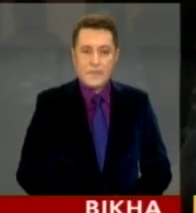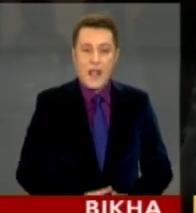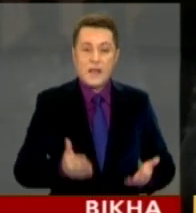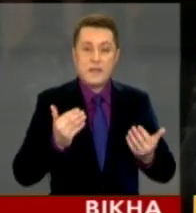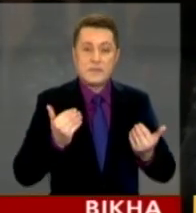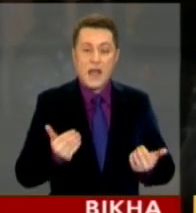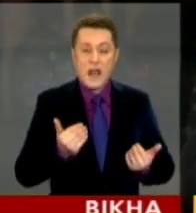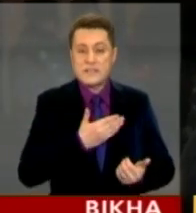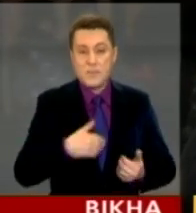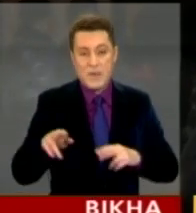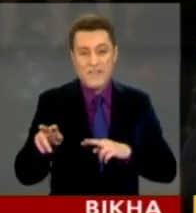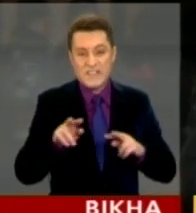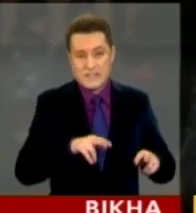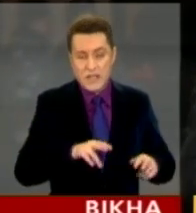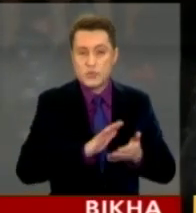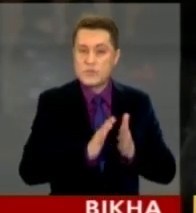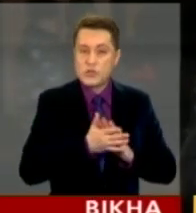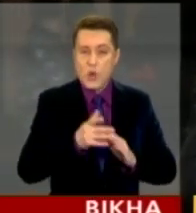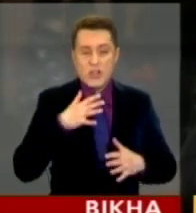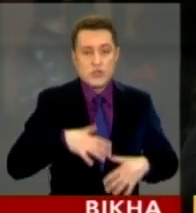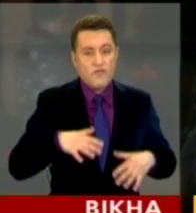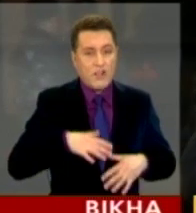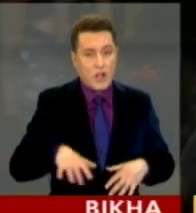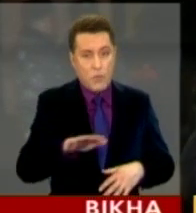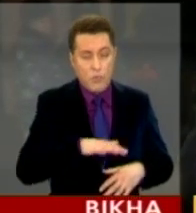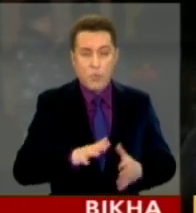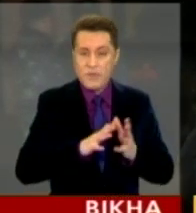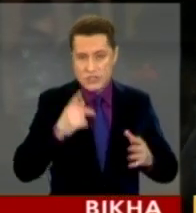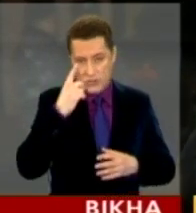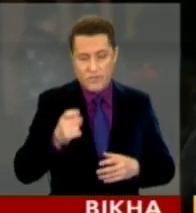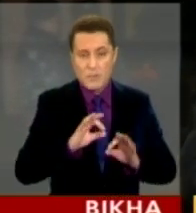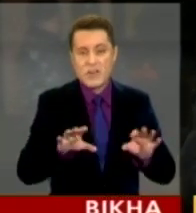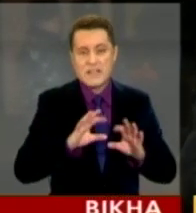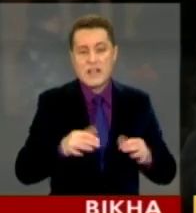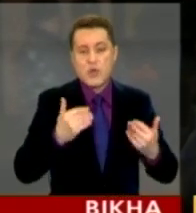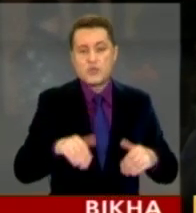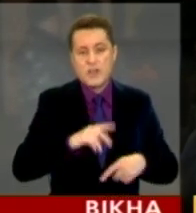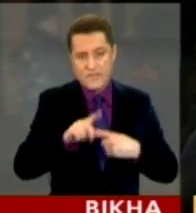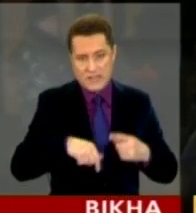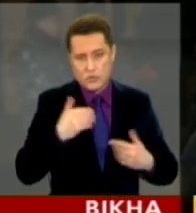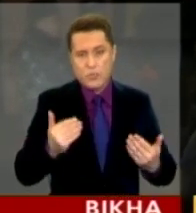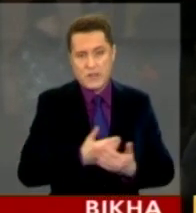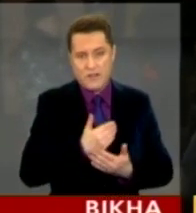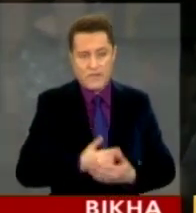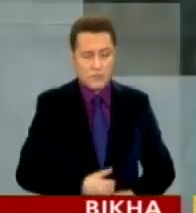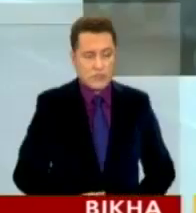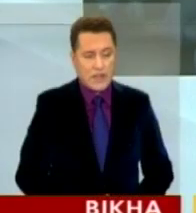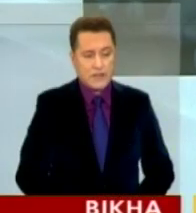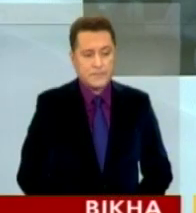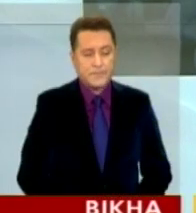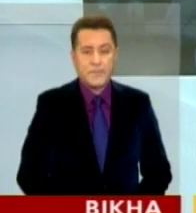Наразі ми відстежуємо ситуацію у Криму і більше інформації вам розкажемо вже у 22-й студії.